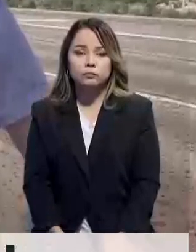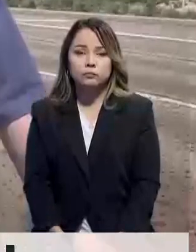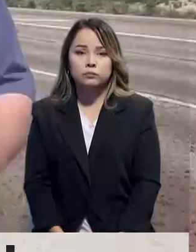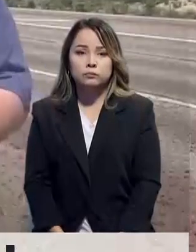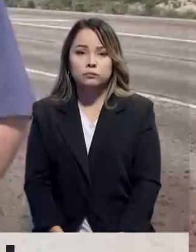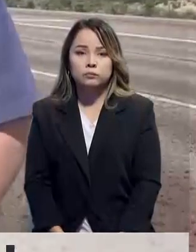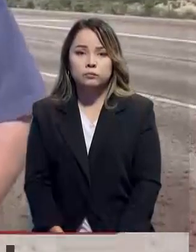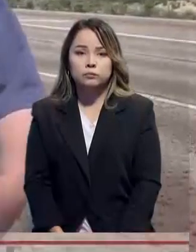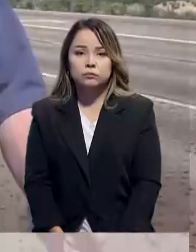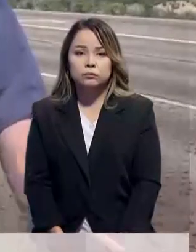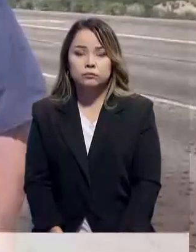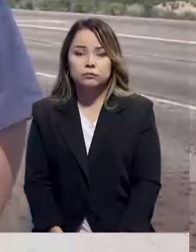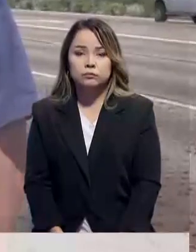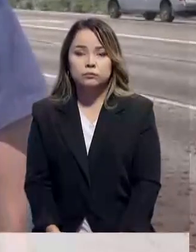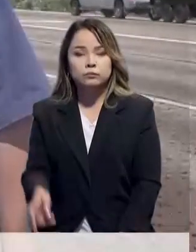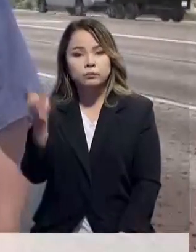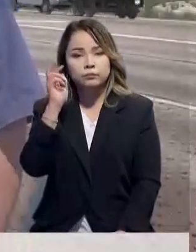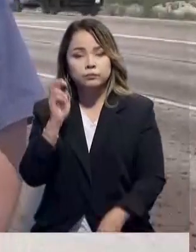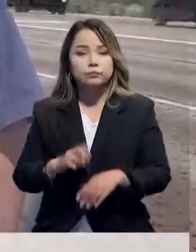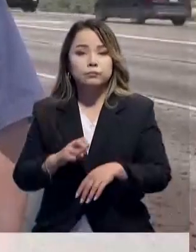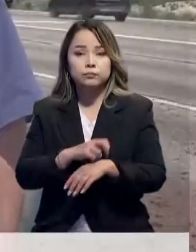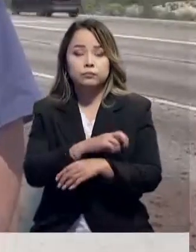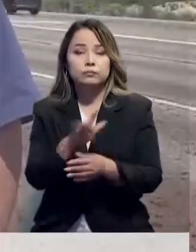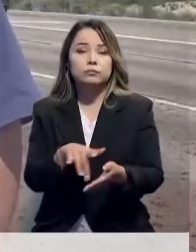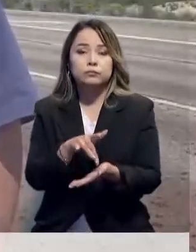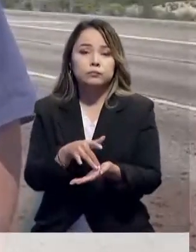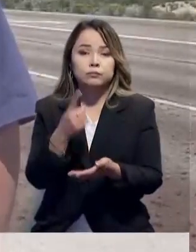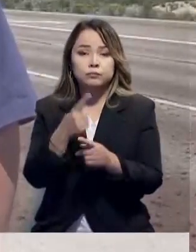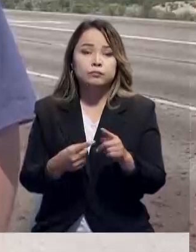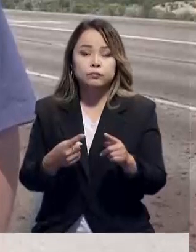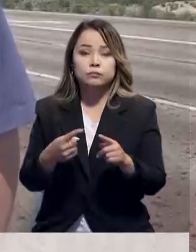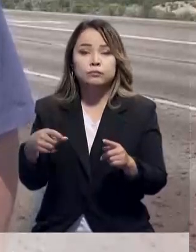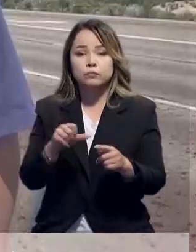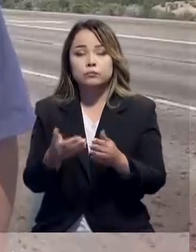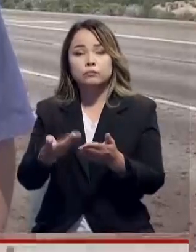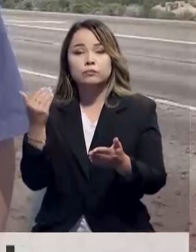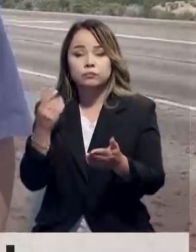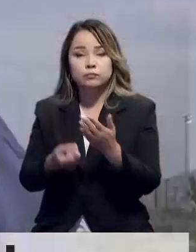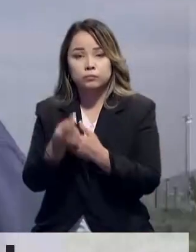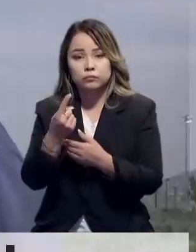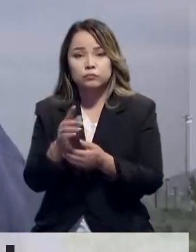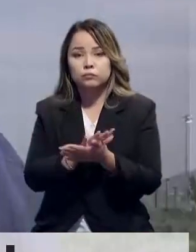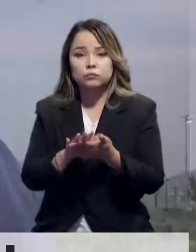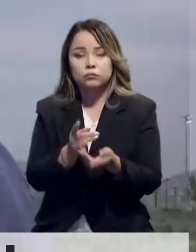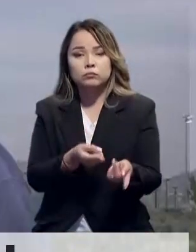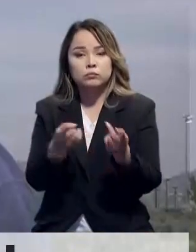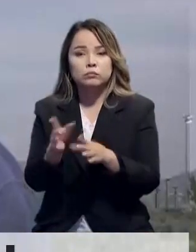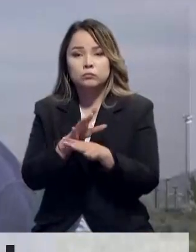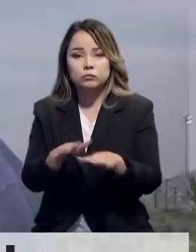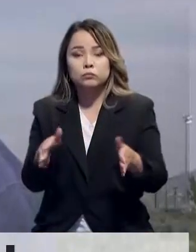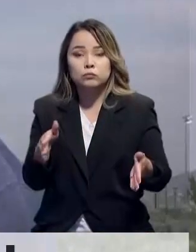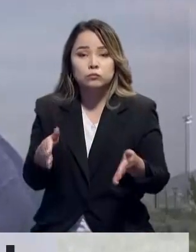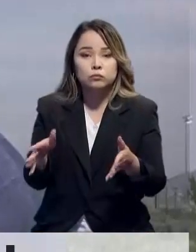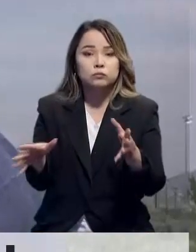As we squish them, they just eat. Қара шегірткелер қаламызда осыдан бір жарым апта бұрын пайда болды. Содан бері ешқайда көшпей,